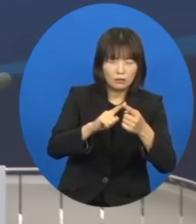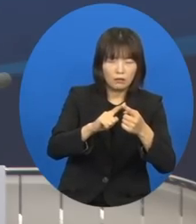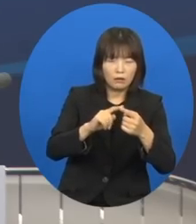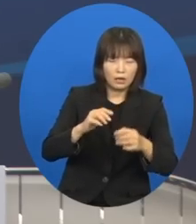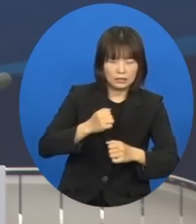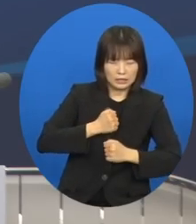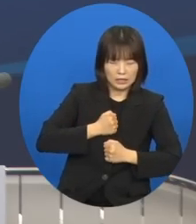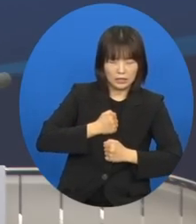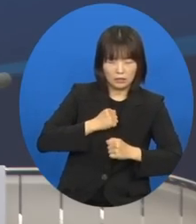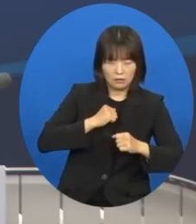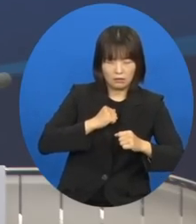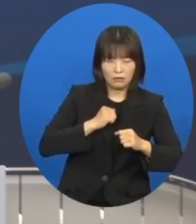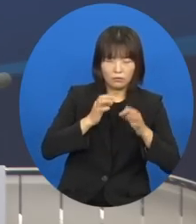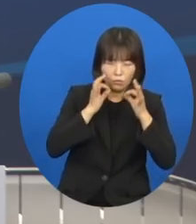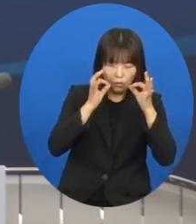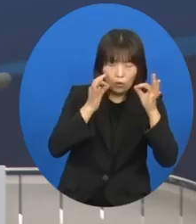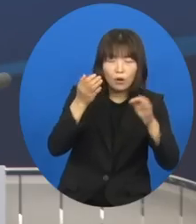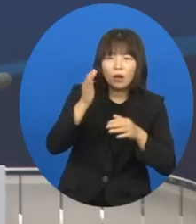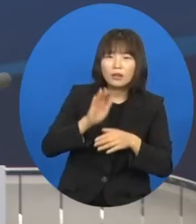일을 행하고 계실까?